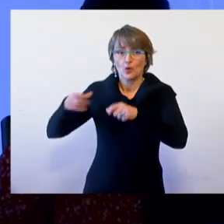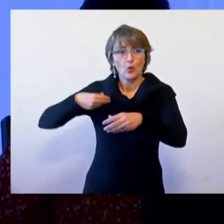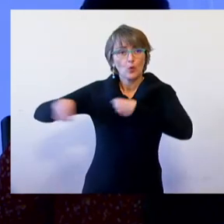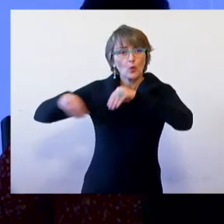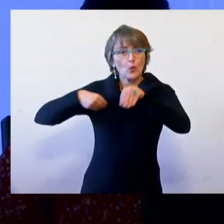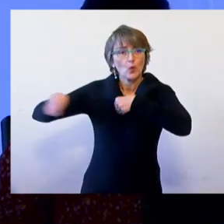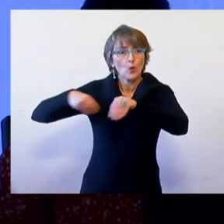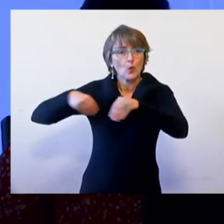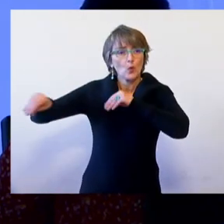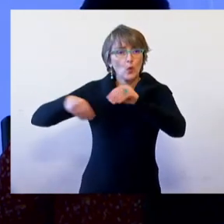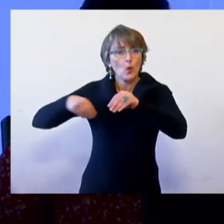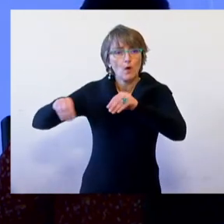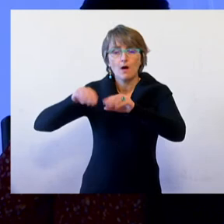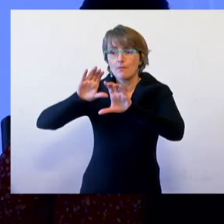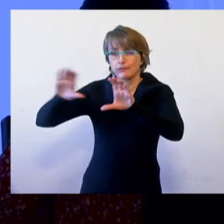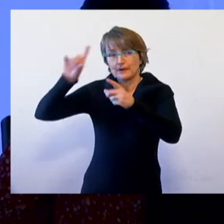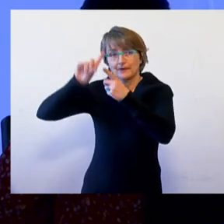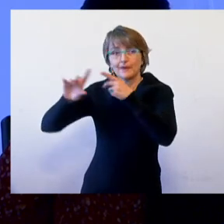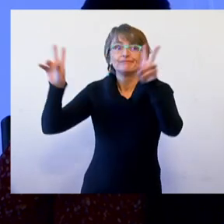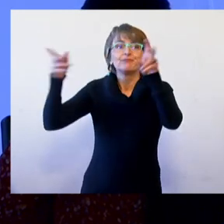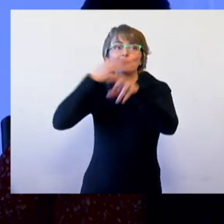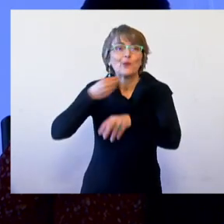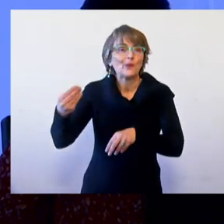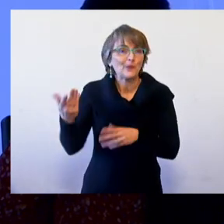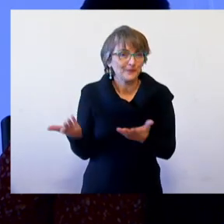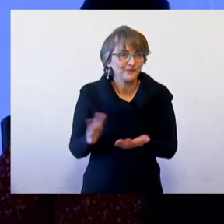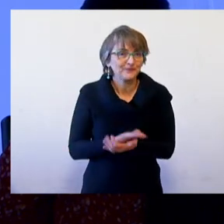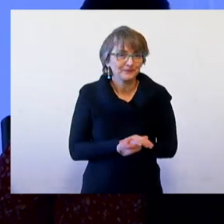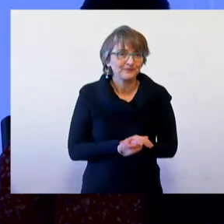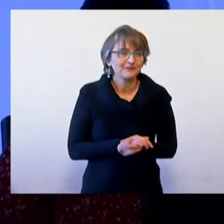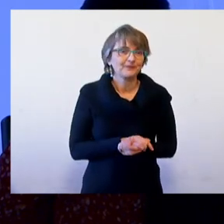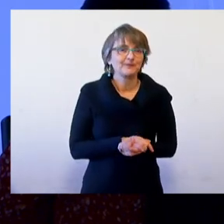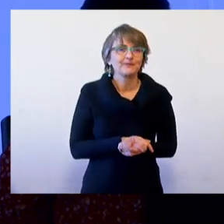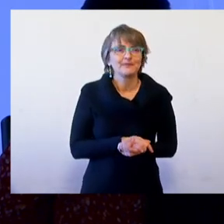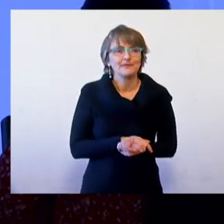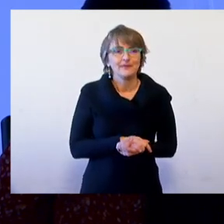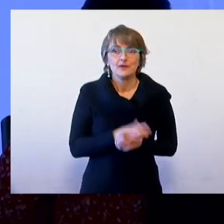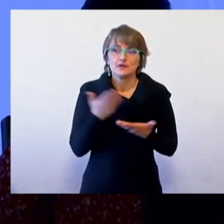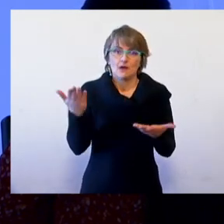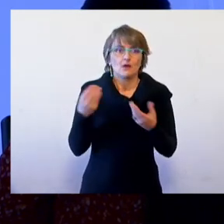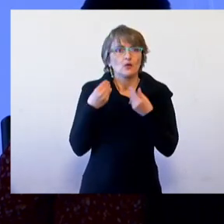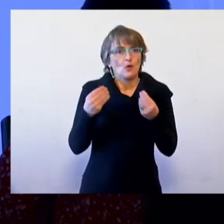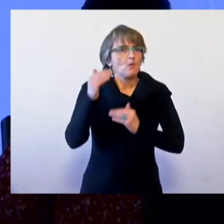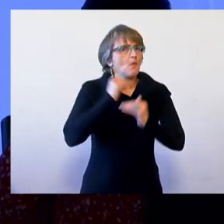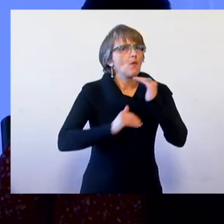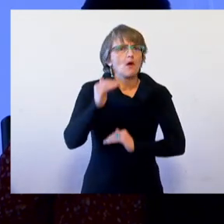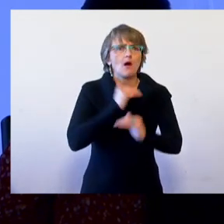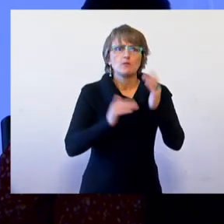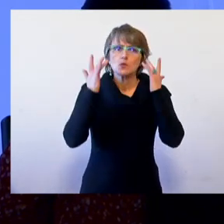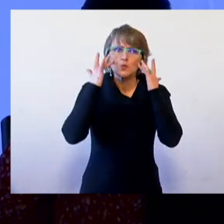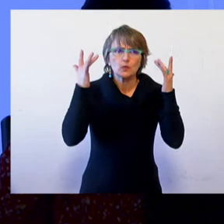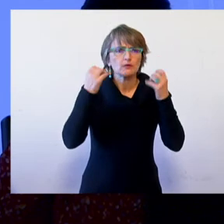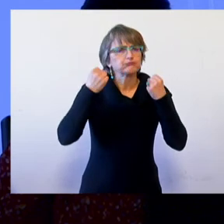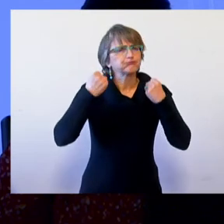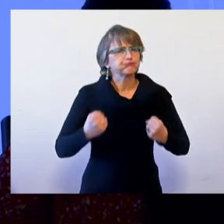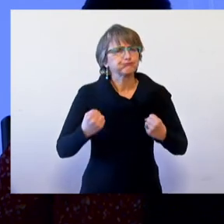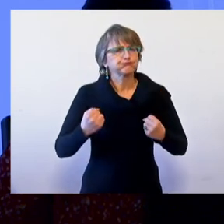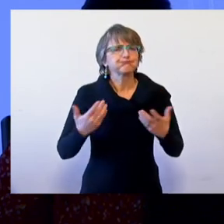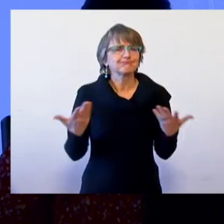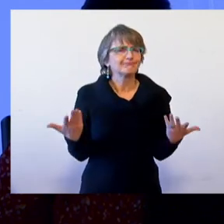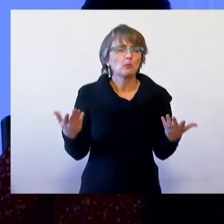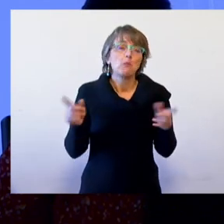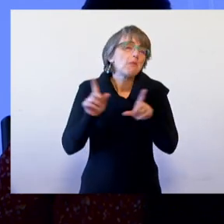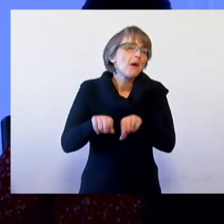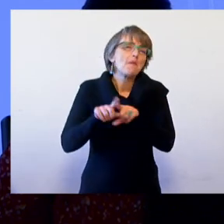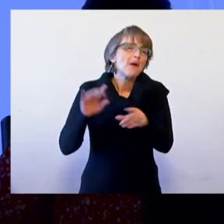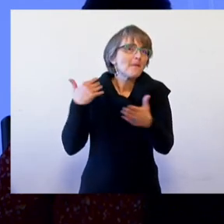le beau. Et donc ça conforte notre programmation culturelle, elle l'est toujours, mais voilà,